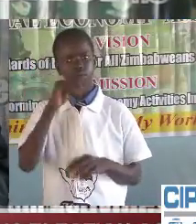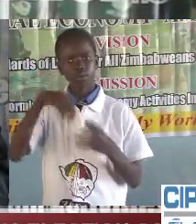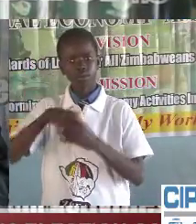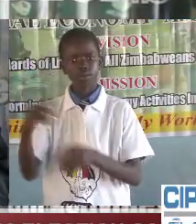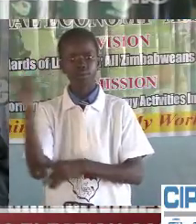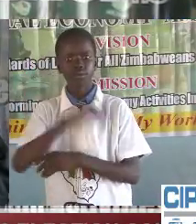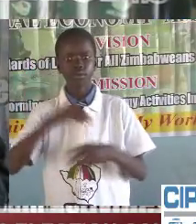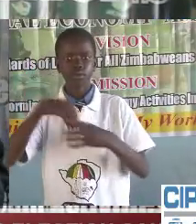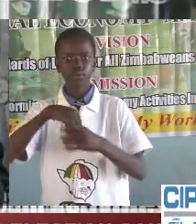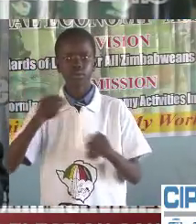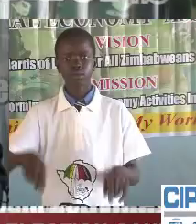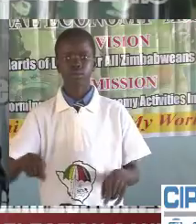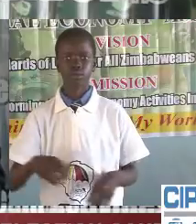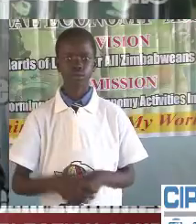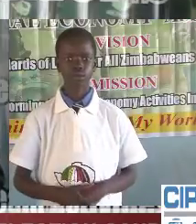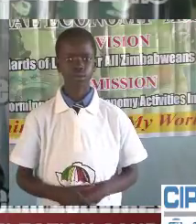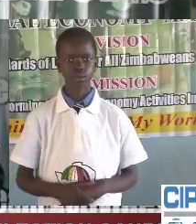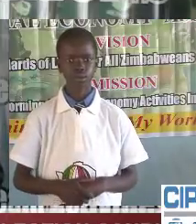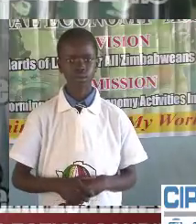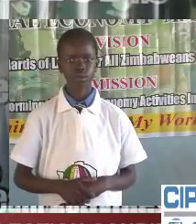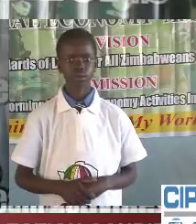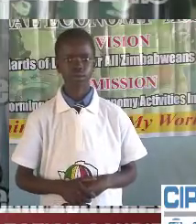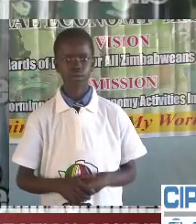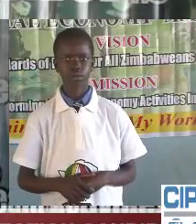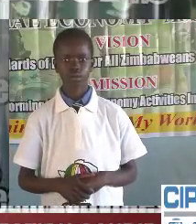zuva ranhasi vaMaririmba.